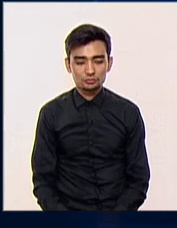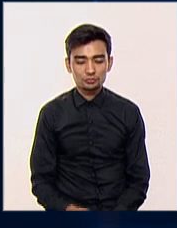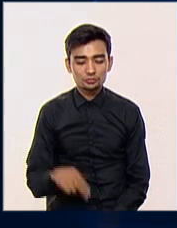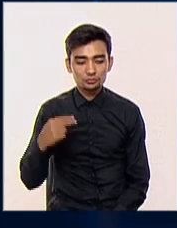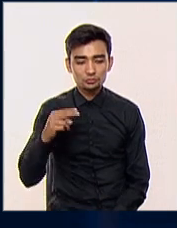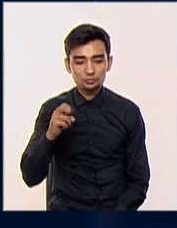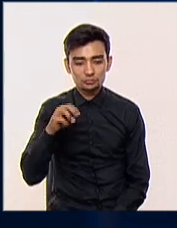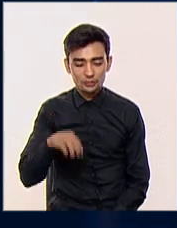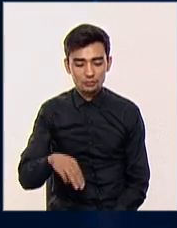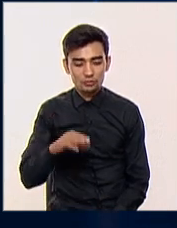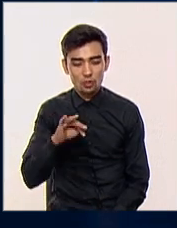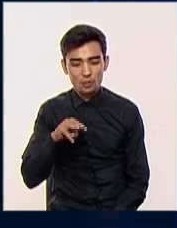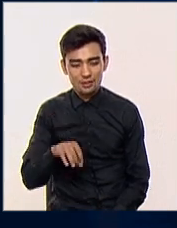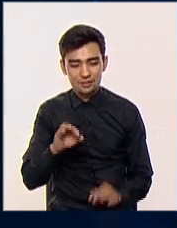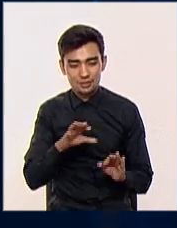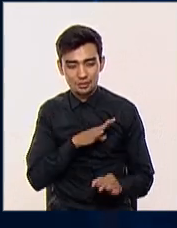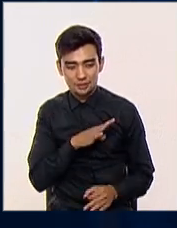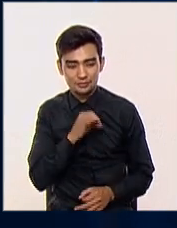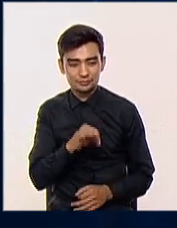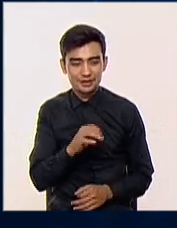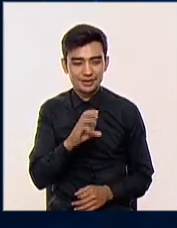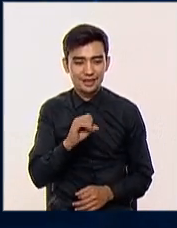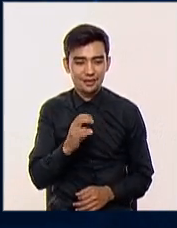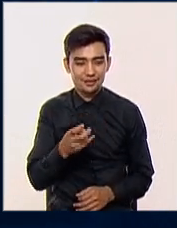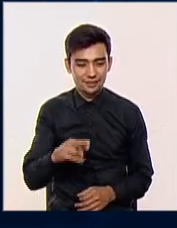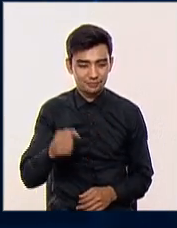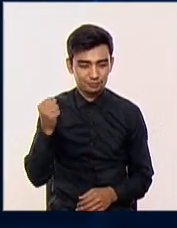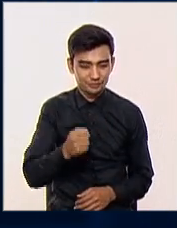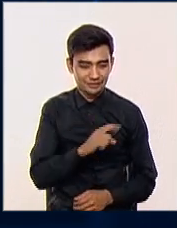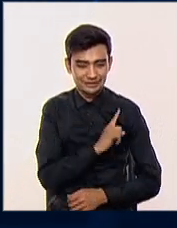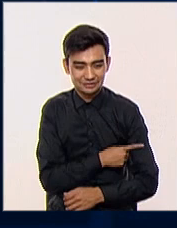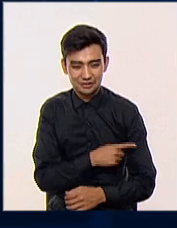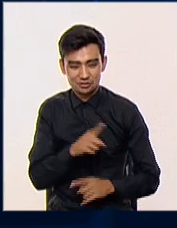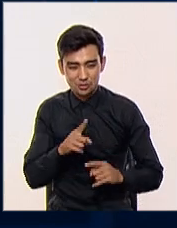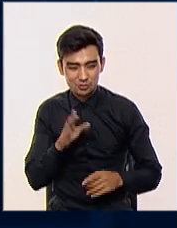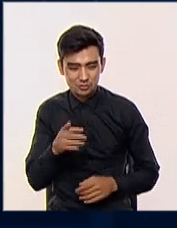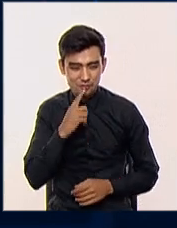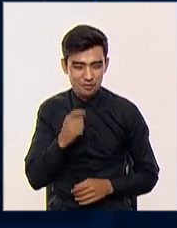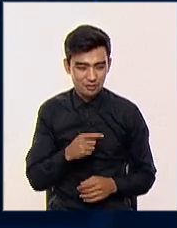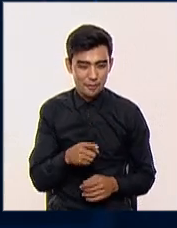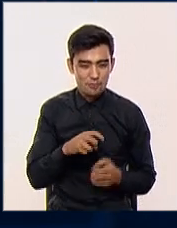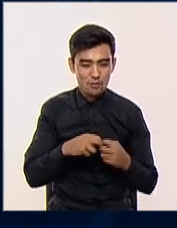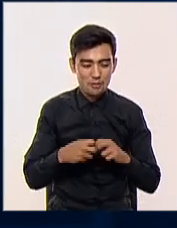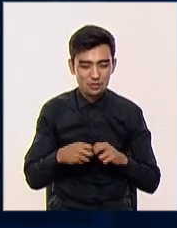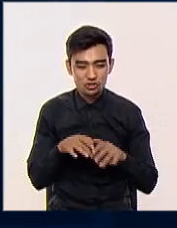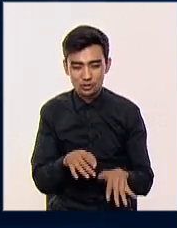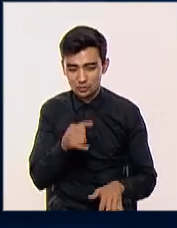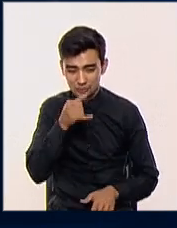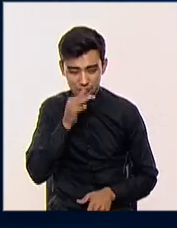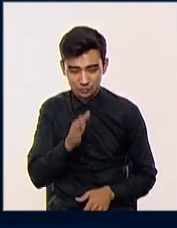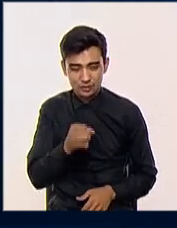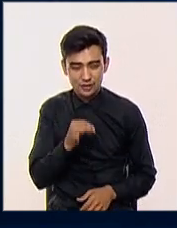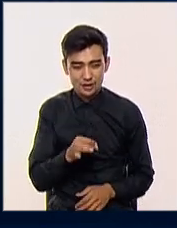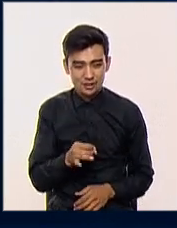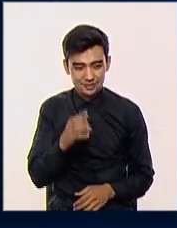Касым-Жомарт Токаев на съезде обратил внимание на то, что санкции и использование силы никогда не приведут к решению проблем. Почему сейчас страны